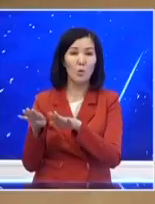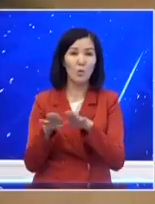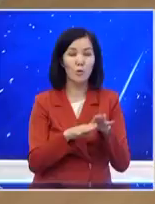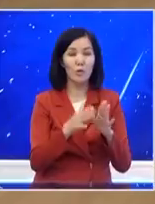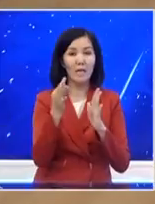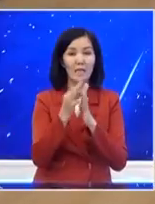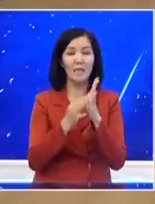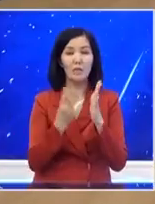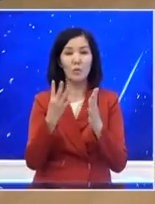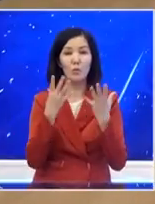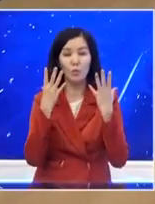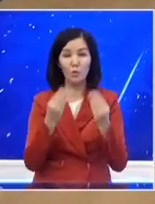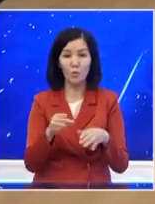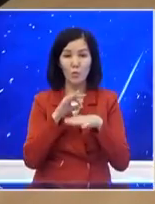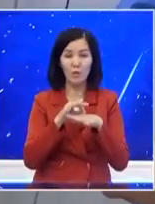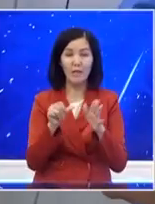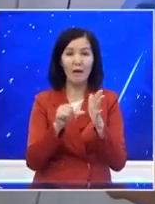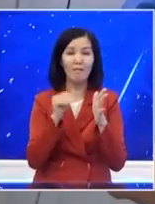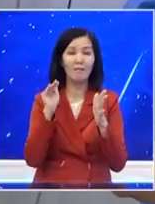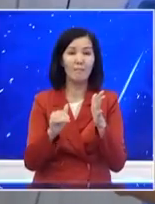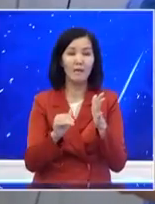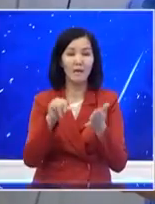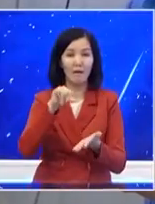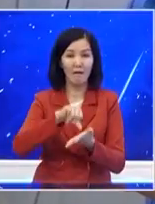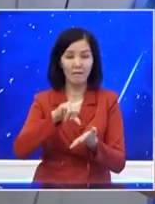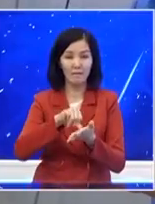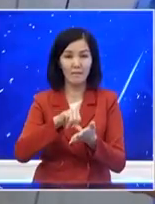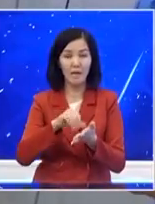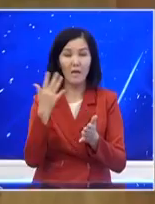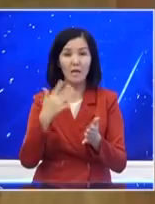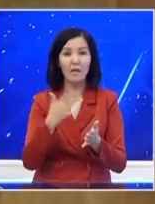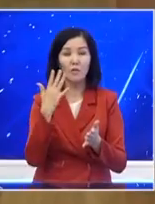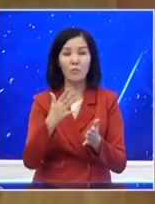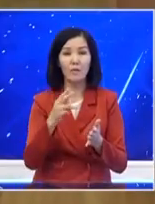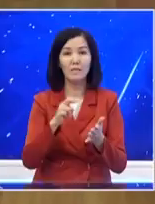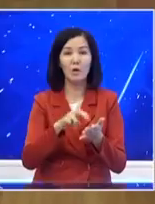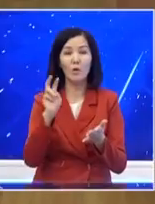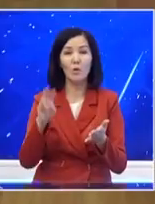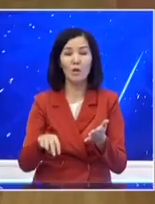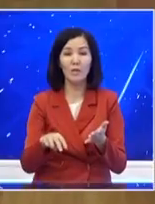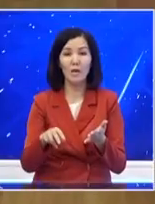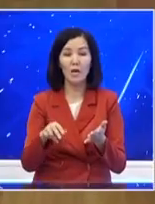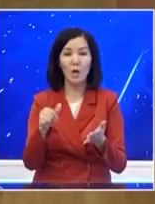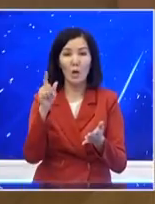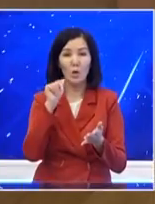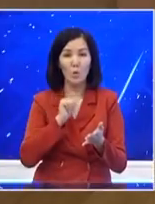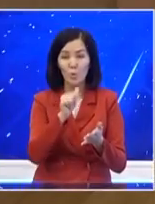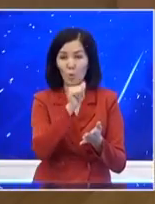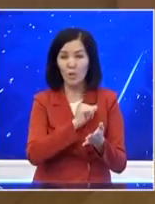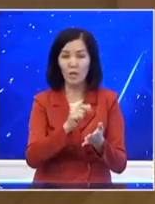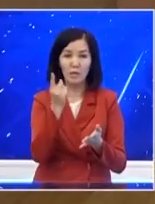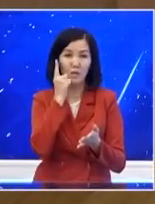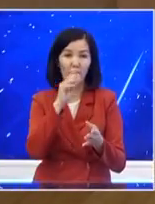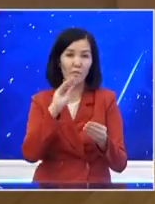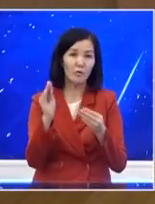4 күн. 6000-ден аса түлек тестілеуде білімін таразыға салды. Ал 55-і сүрінді. Қолығын асырам, телефонын жасырамын деп,